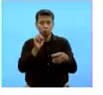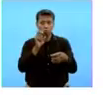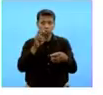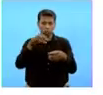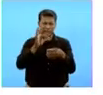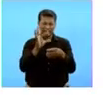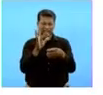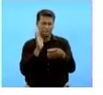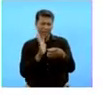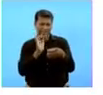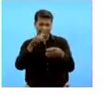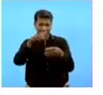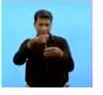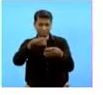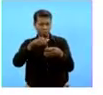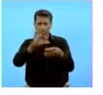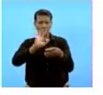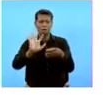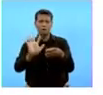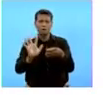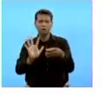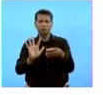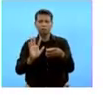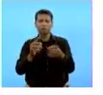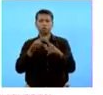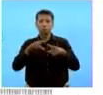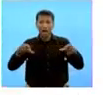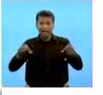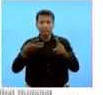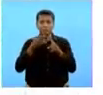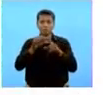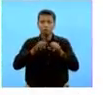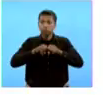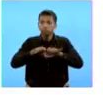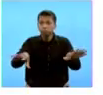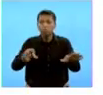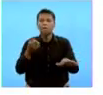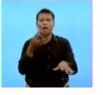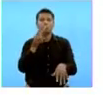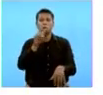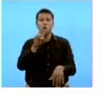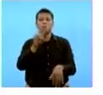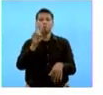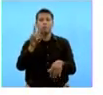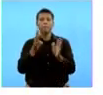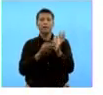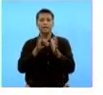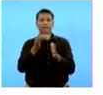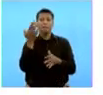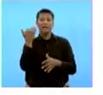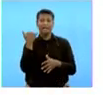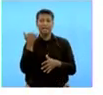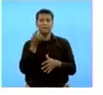Dalam surat edaran yang telah diunggah oleh BPOM sejak 22 Mei 2018 tersebut, membahas mengenai pencegahan informasi yang tidak benar